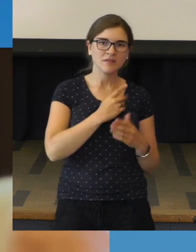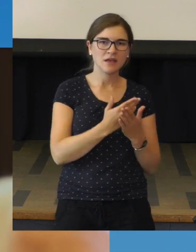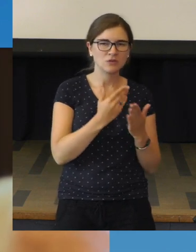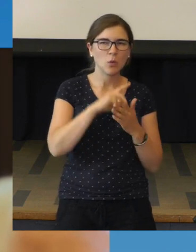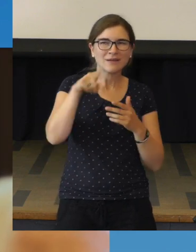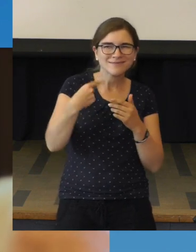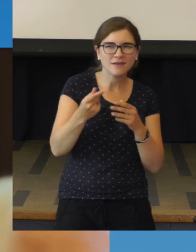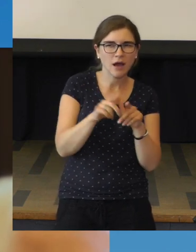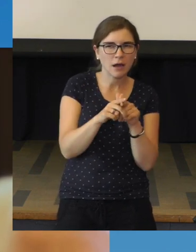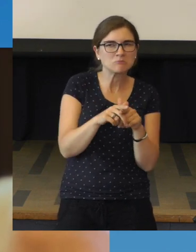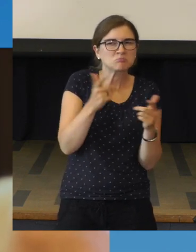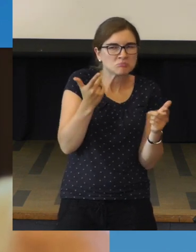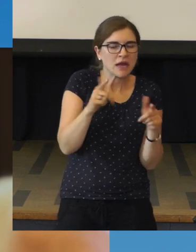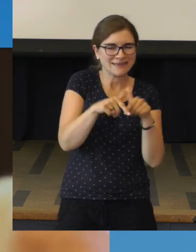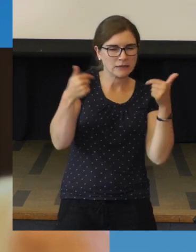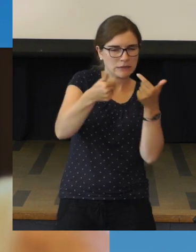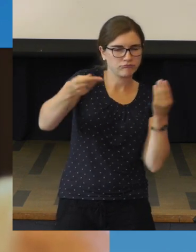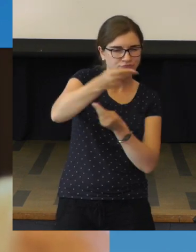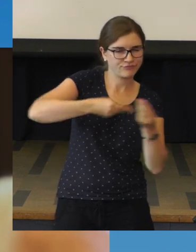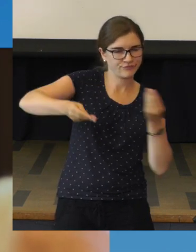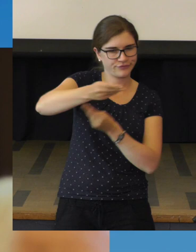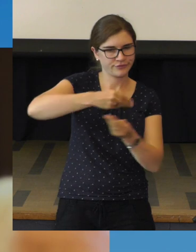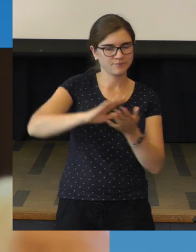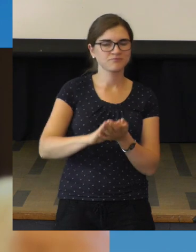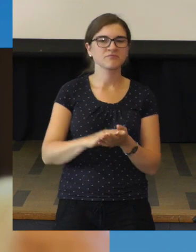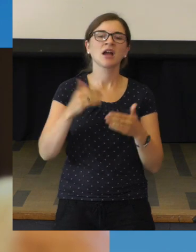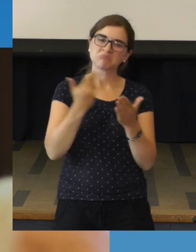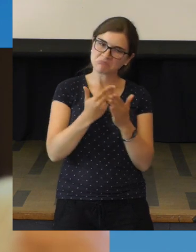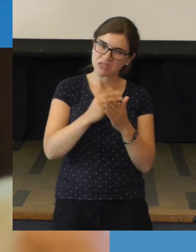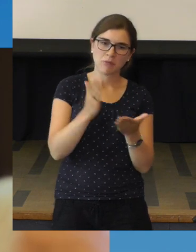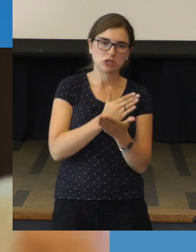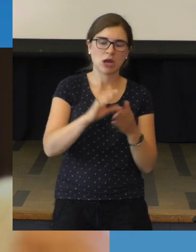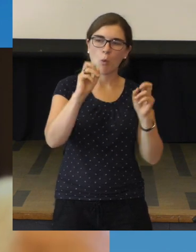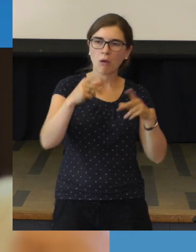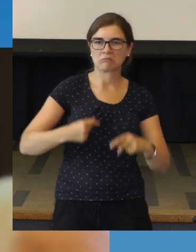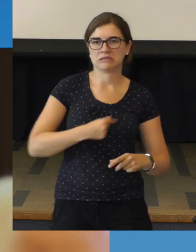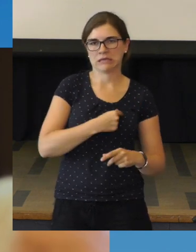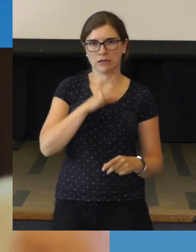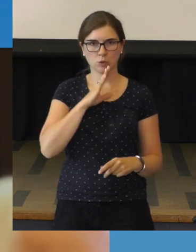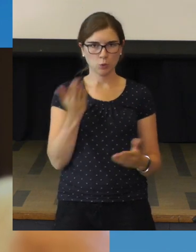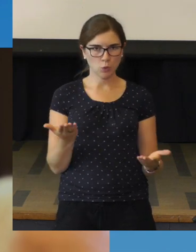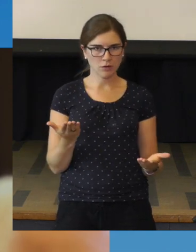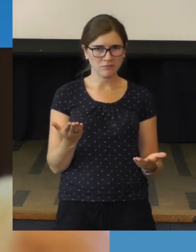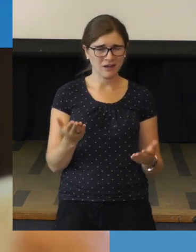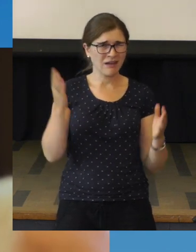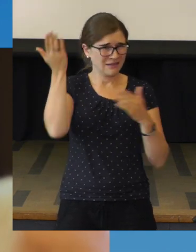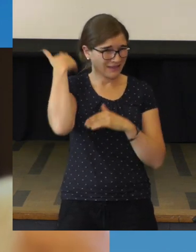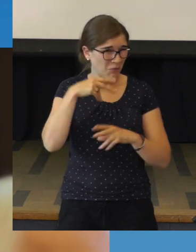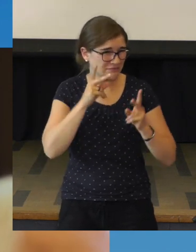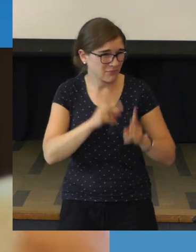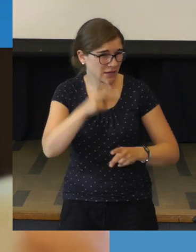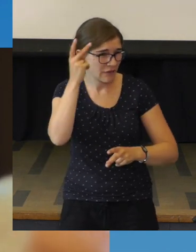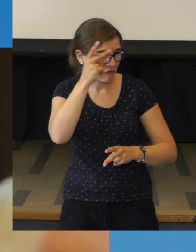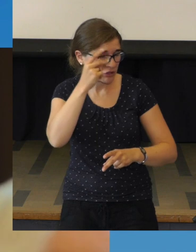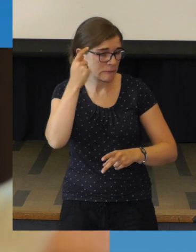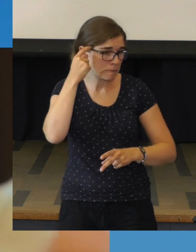Team wurde das gemacht. Und wie gesagt, ich habe diese Stents bekommen. Wenn ich das richtig alles so verstanden habe, dann haben wir